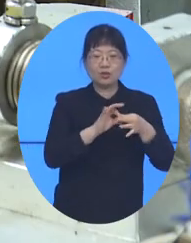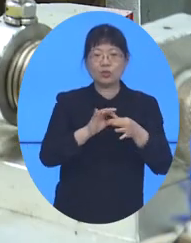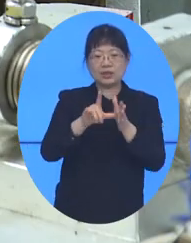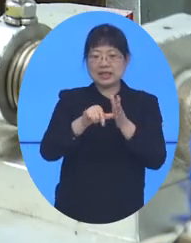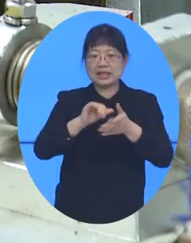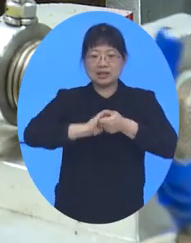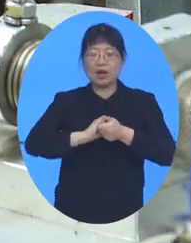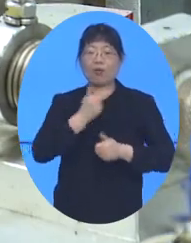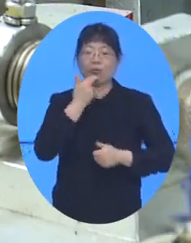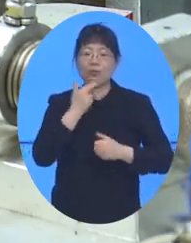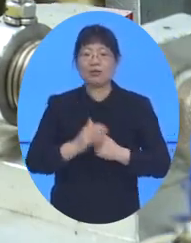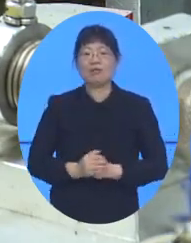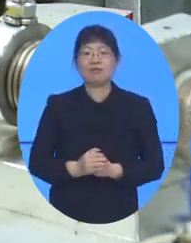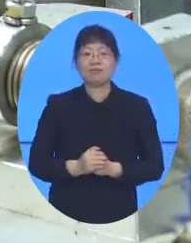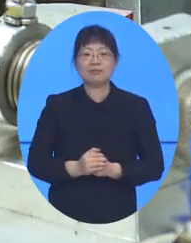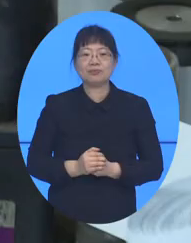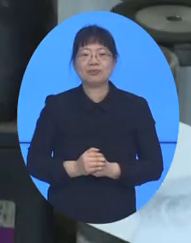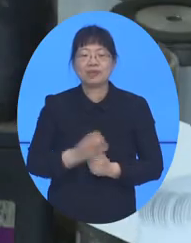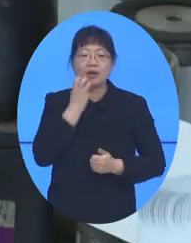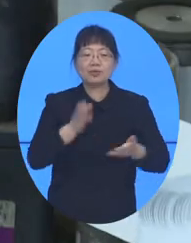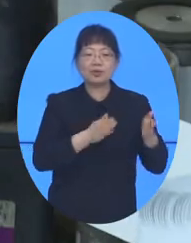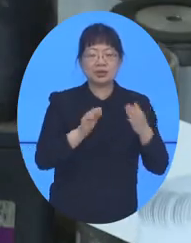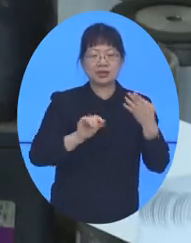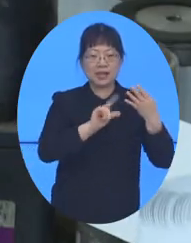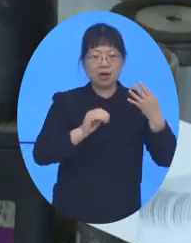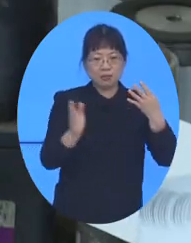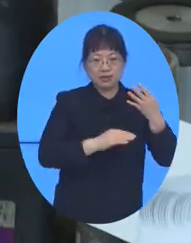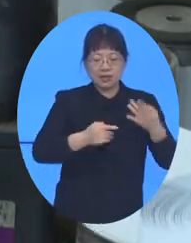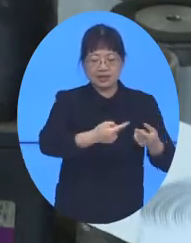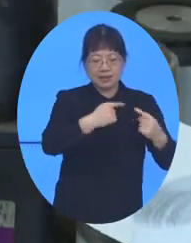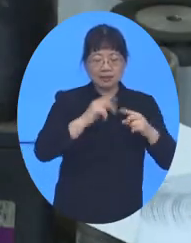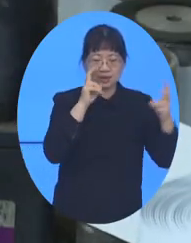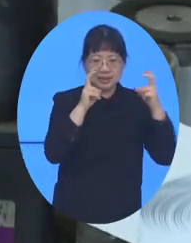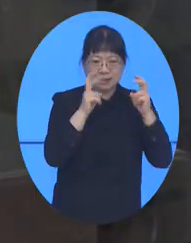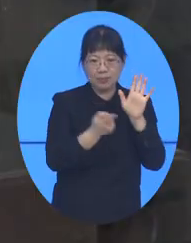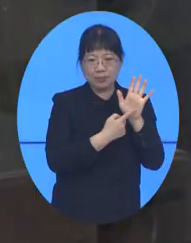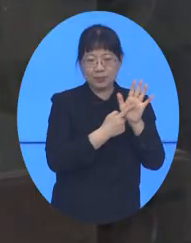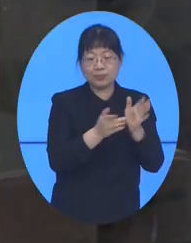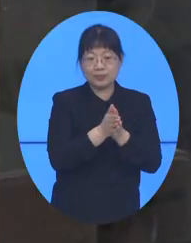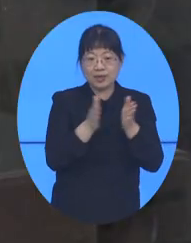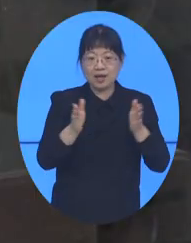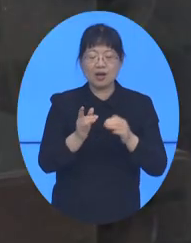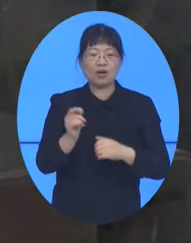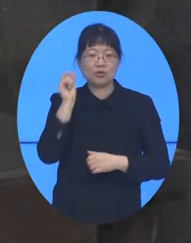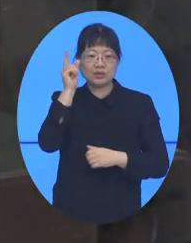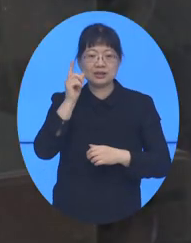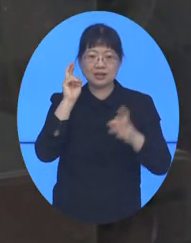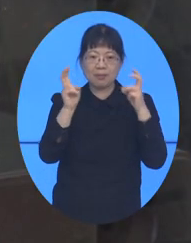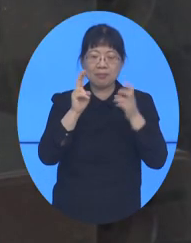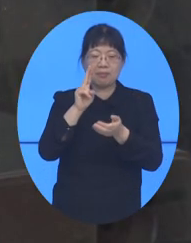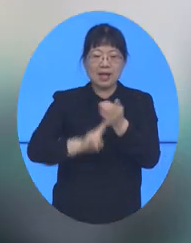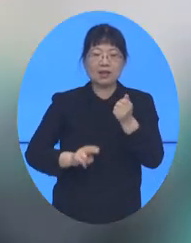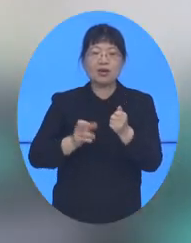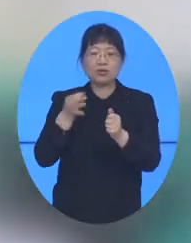제한이 없도록 했습니다. 도는 4월부터 참여 기업을 모집해 시행합니다. 우수 기업엔 판로